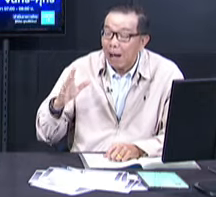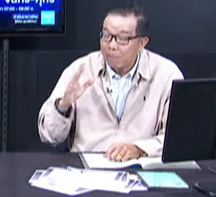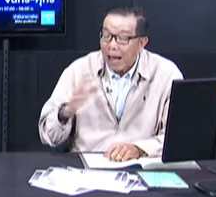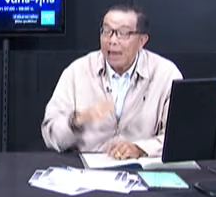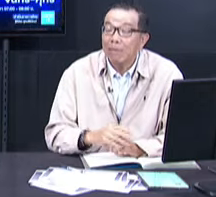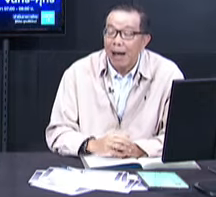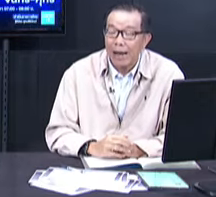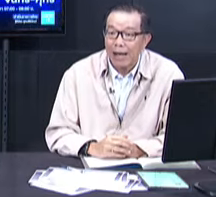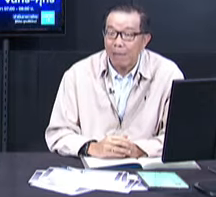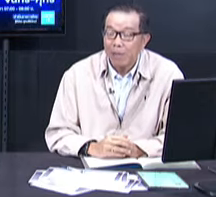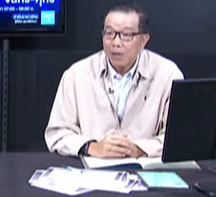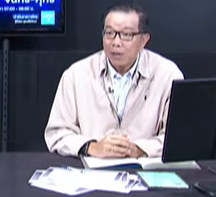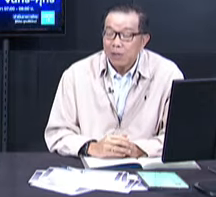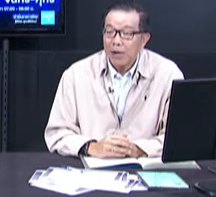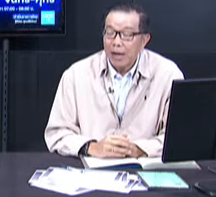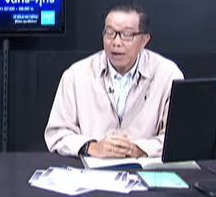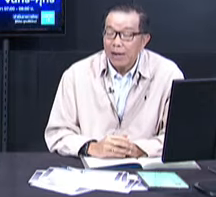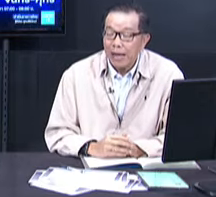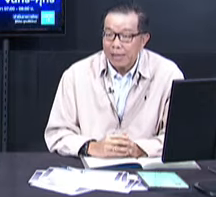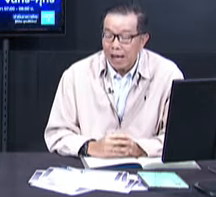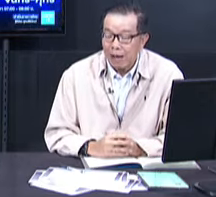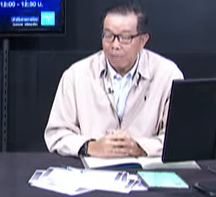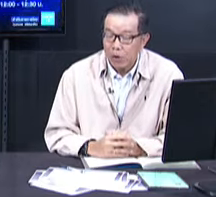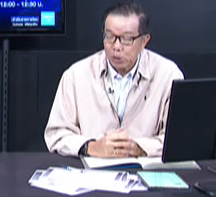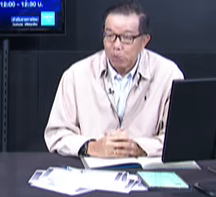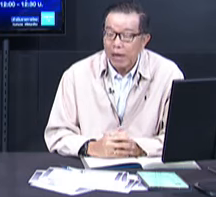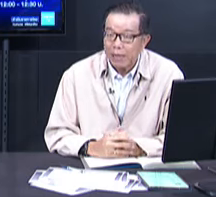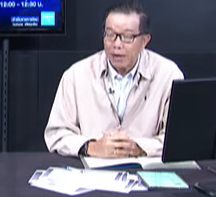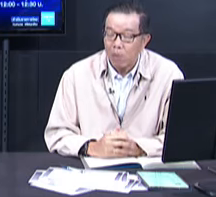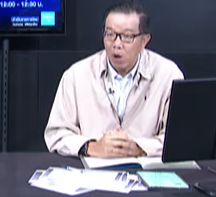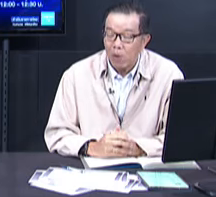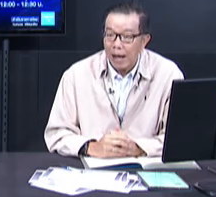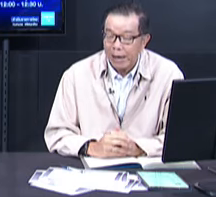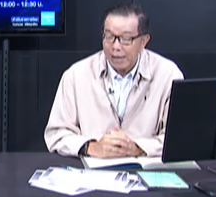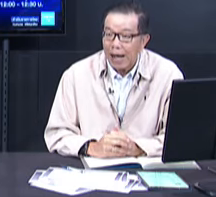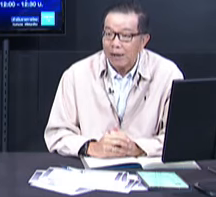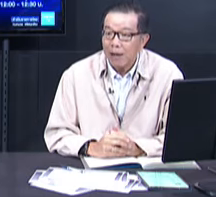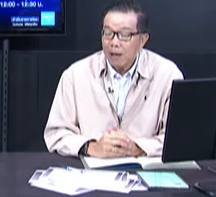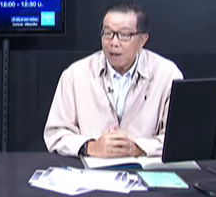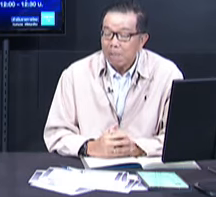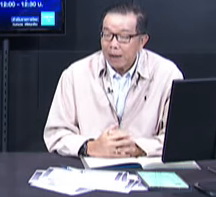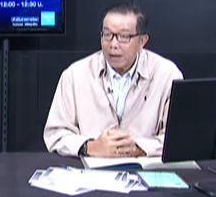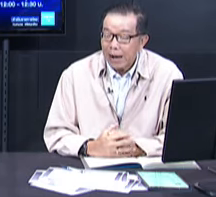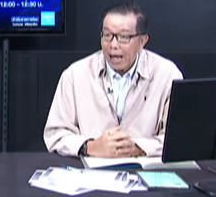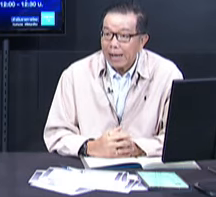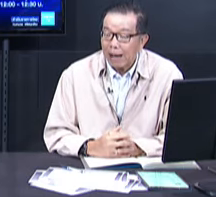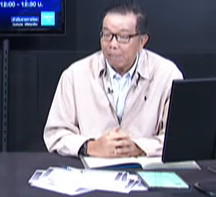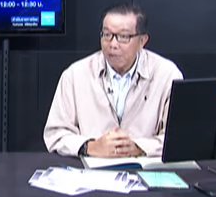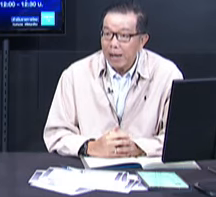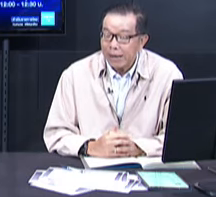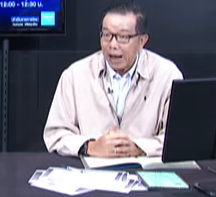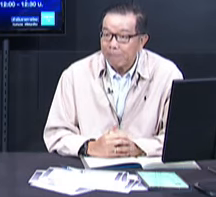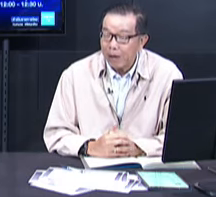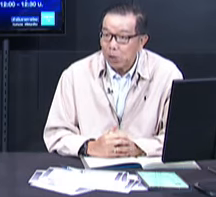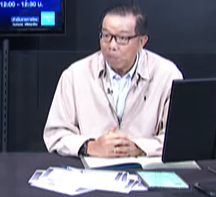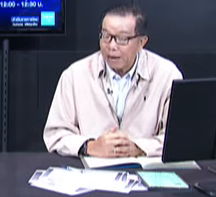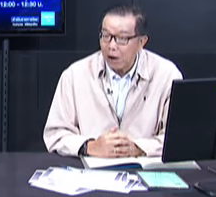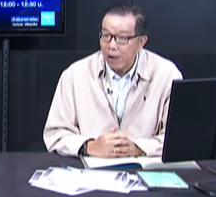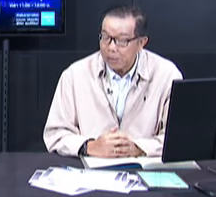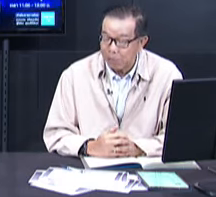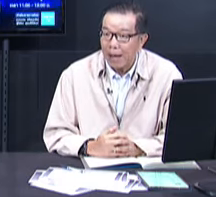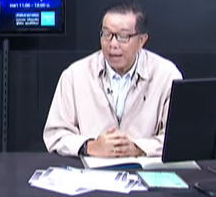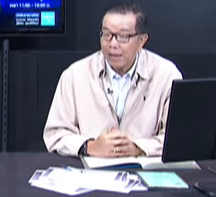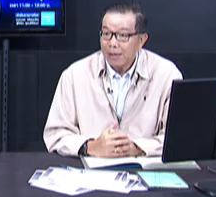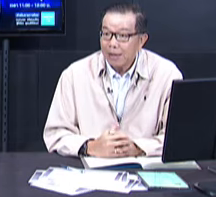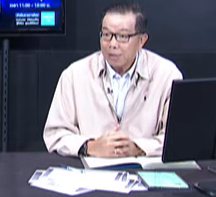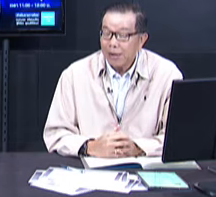สามารถทำได้หรือไม่นะครับซึ่งเรื่องนี้เนี่ยทางผลิตสมเกตุท่านก็มองว่าเหตุการณ์มันก็คล้ายกับเมื่อเหตุการณ์ปี